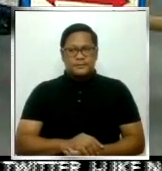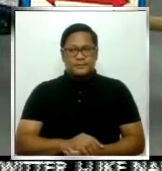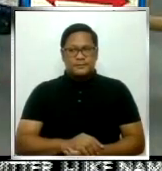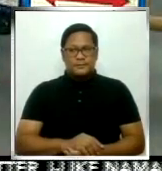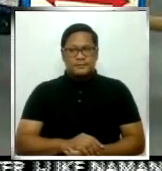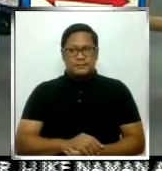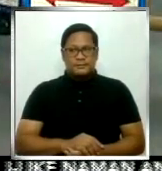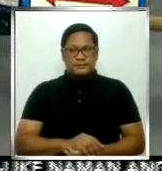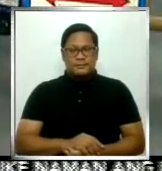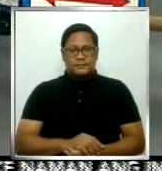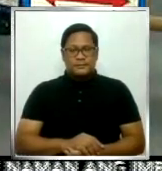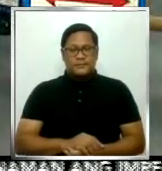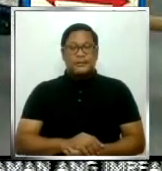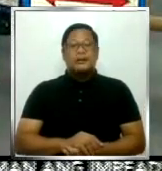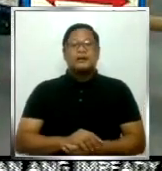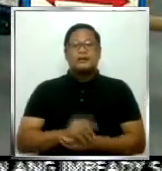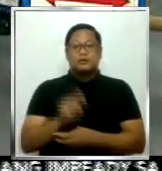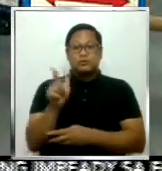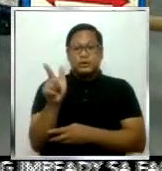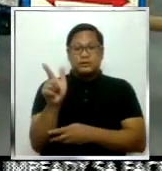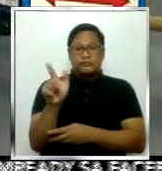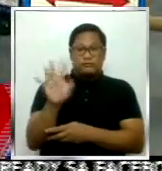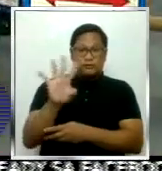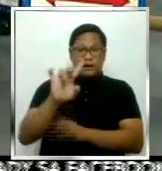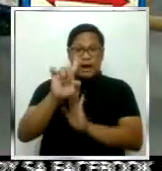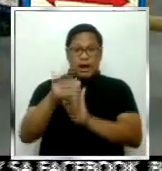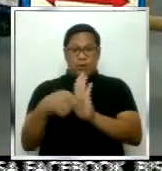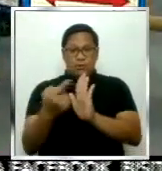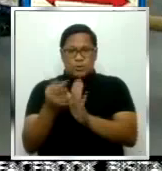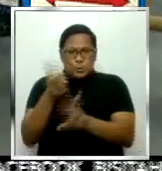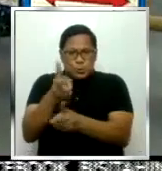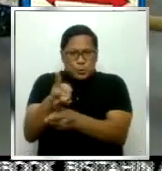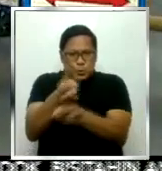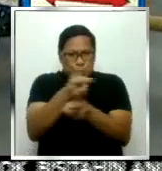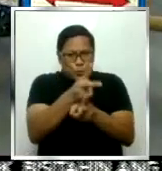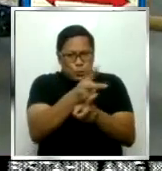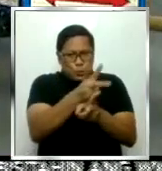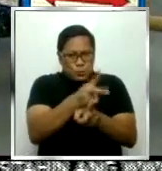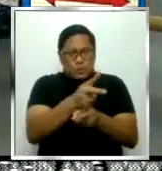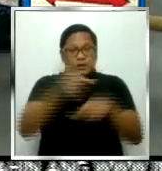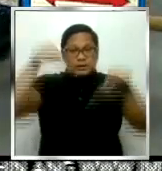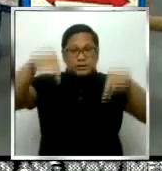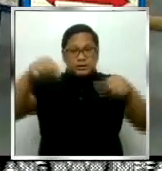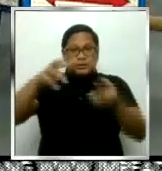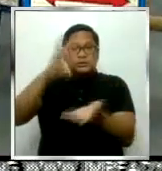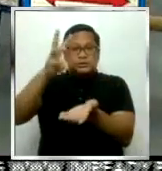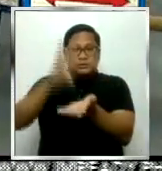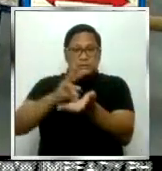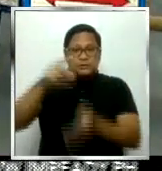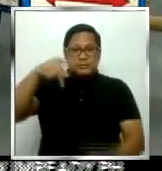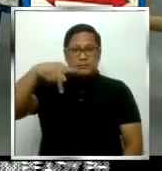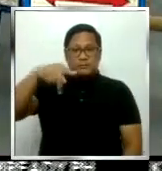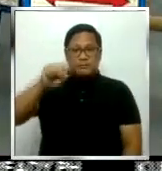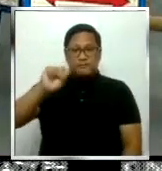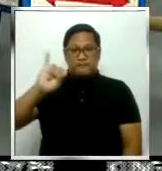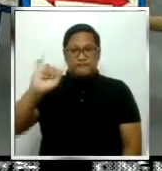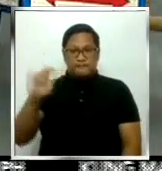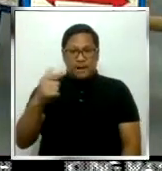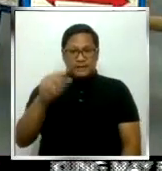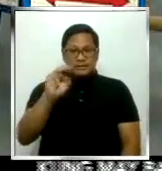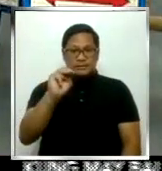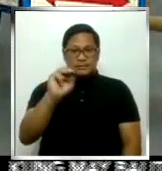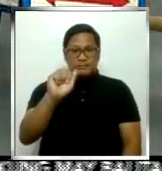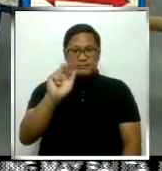Pia, 24 oras nang may nakabantay sa 4 na kalsada dito sa Barangay Manggahan sa Pasig City dahil ngayon nga yung simula ng 14-day